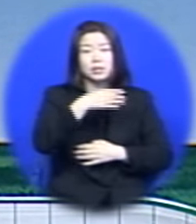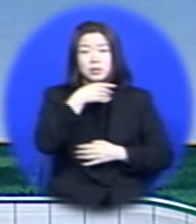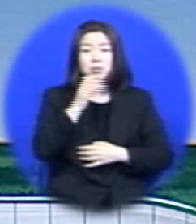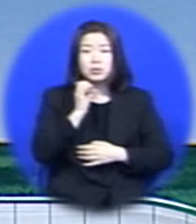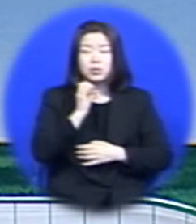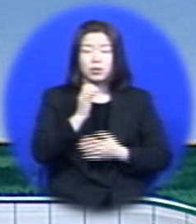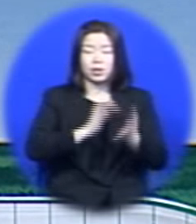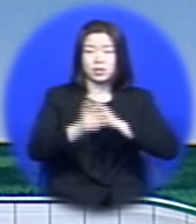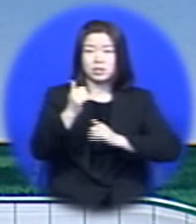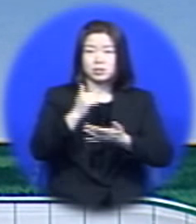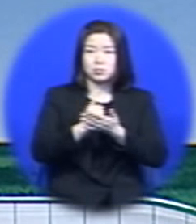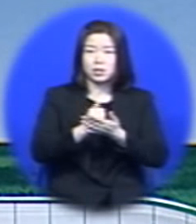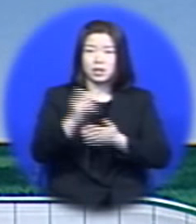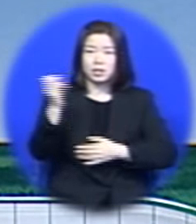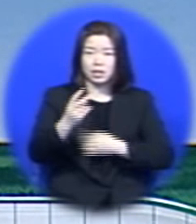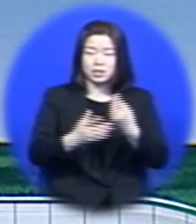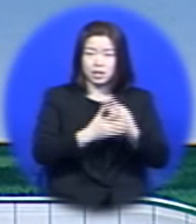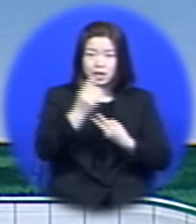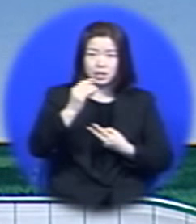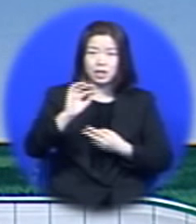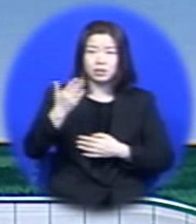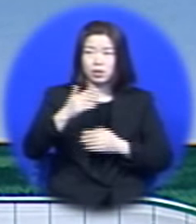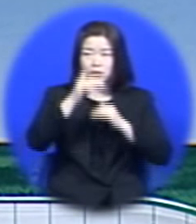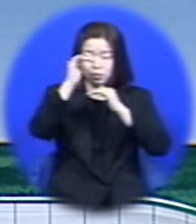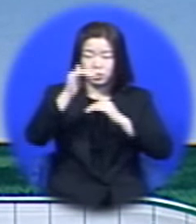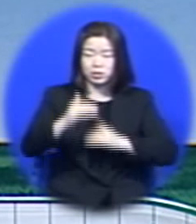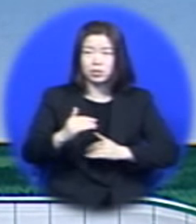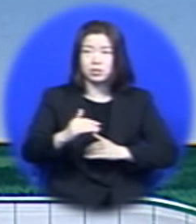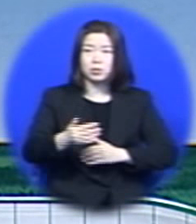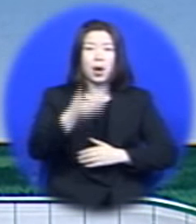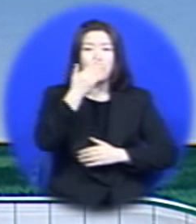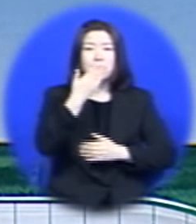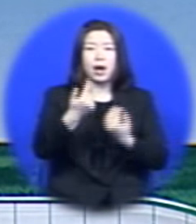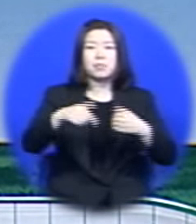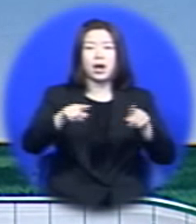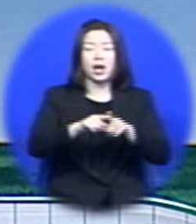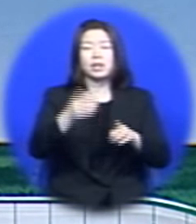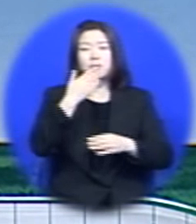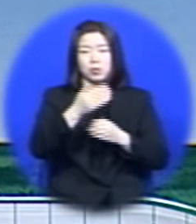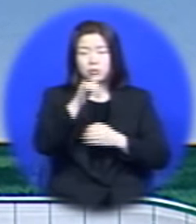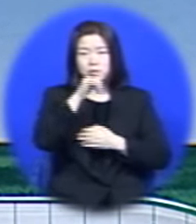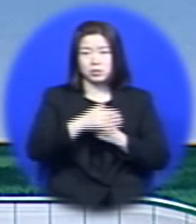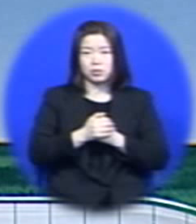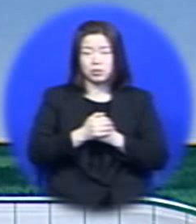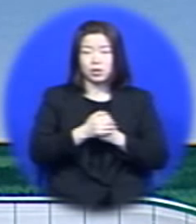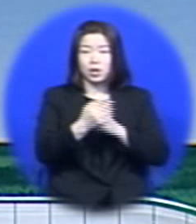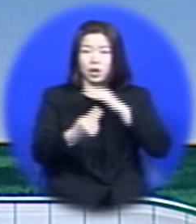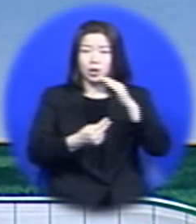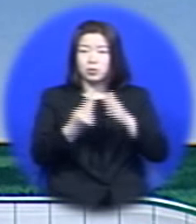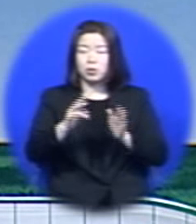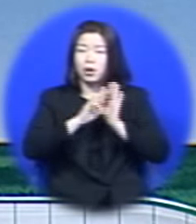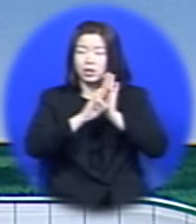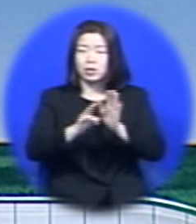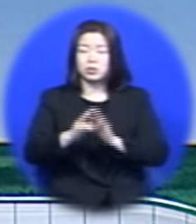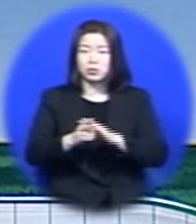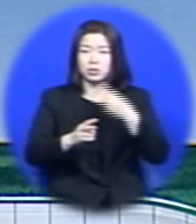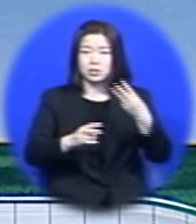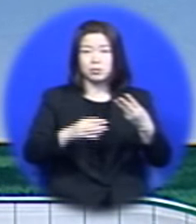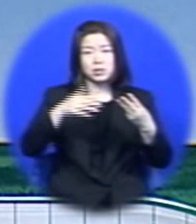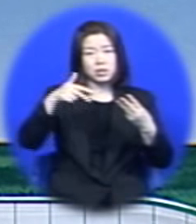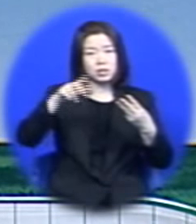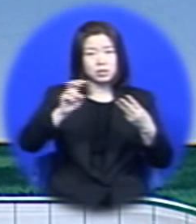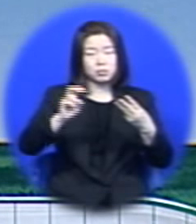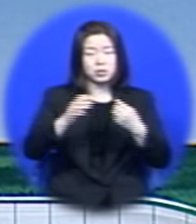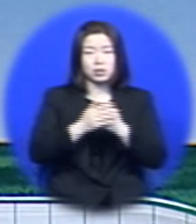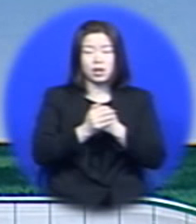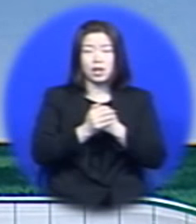다시 하나가 되어지는 과정에서 밥을 같이 먹습니다. 요한계시록 3장 20절에 예수님이 우리 마음에 들어오시기를